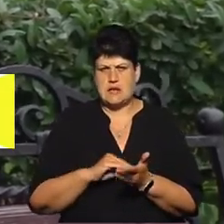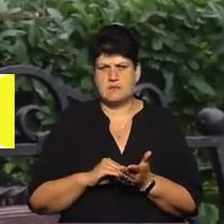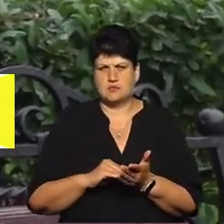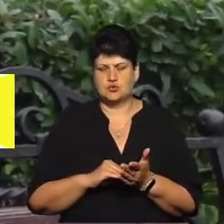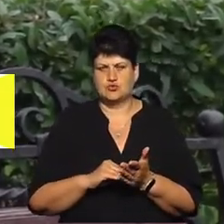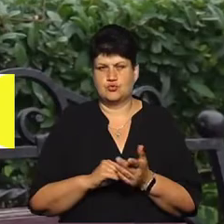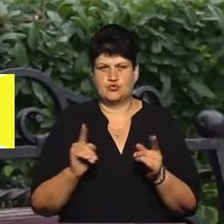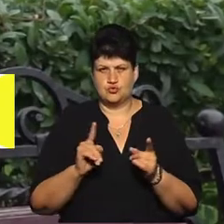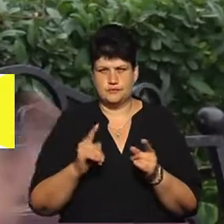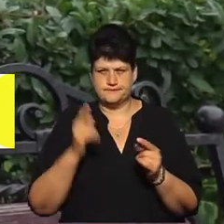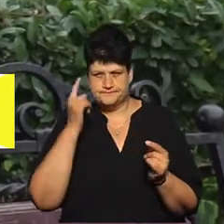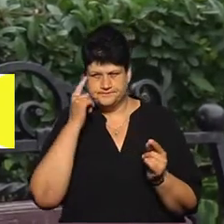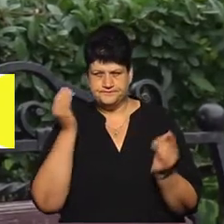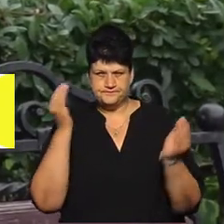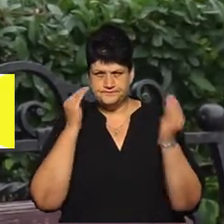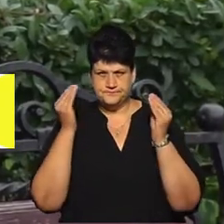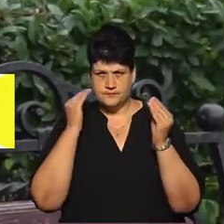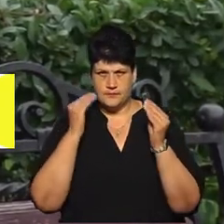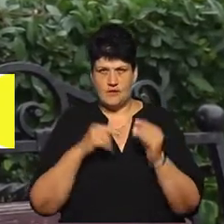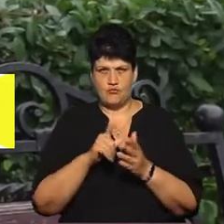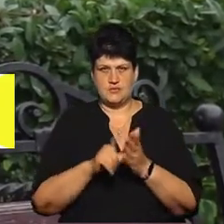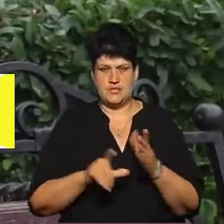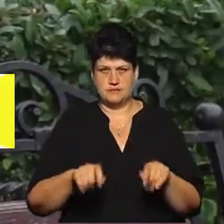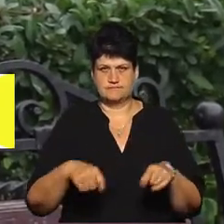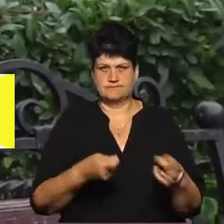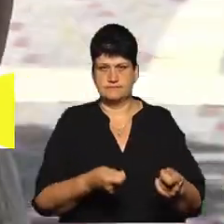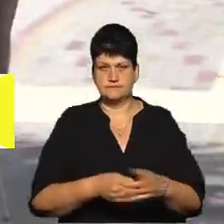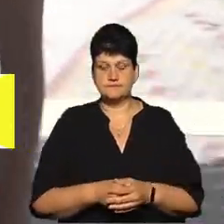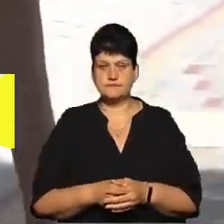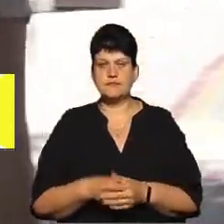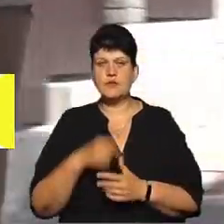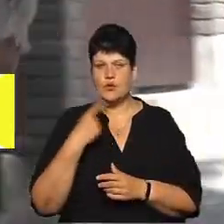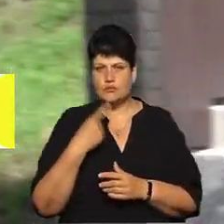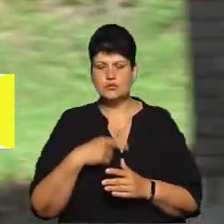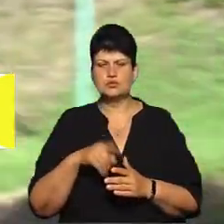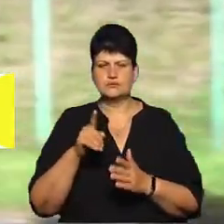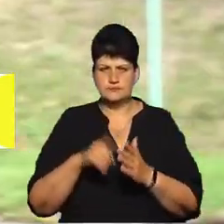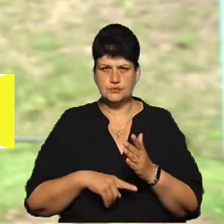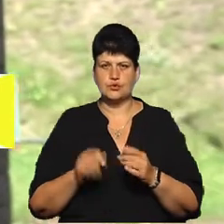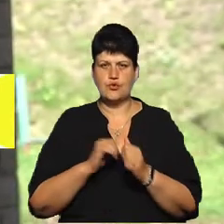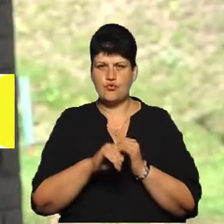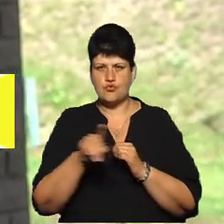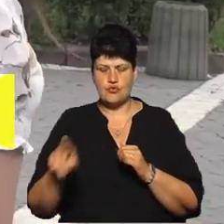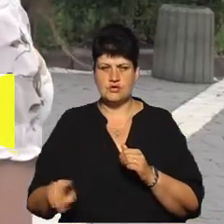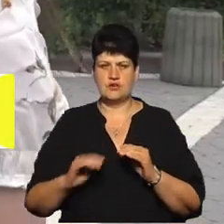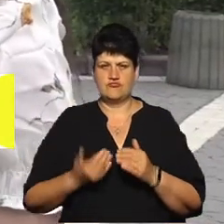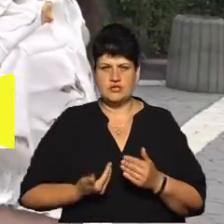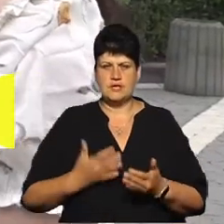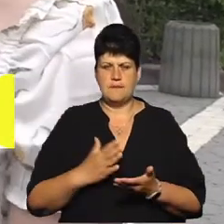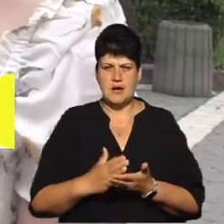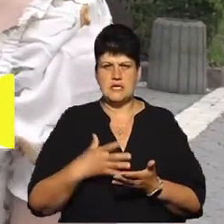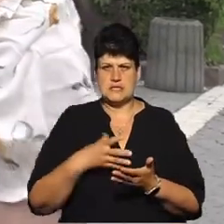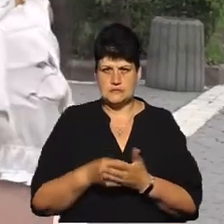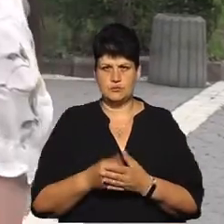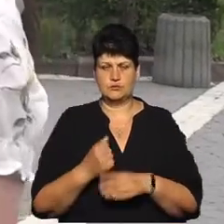коли щось накладається в голові, вкладається в піснях. Віталія каже, переконана, що кожен у житті має свою місію. Я вчора була